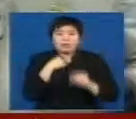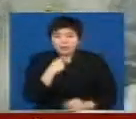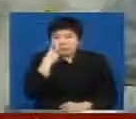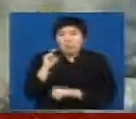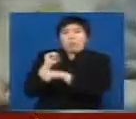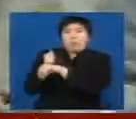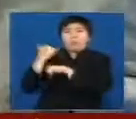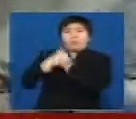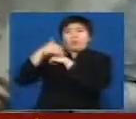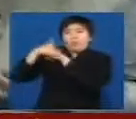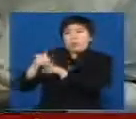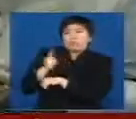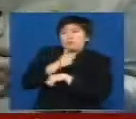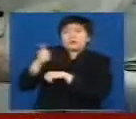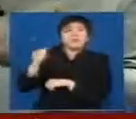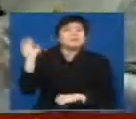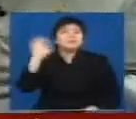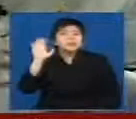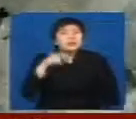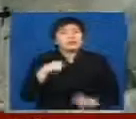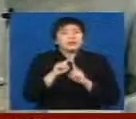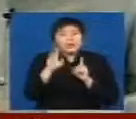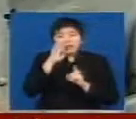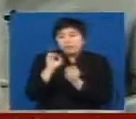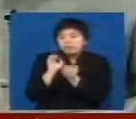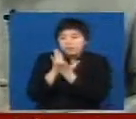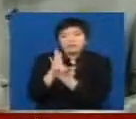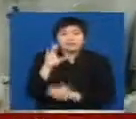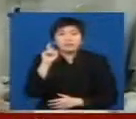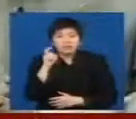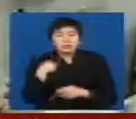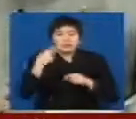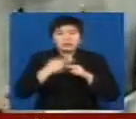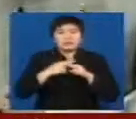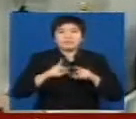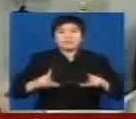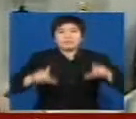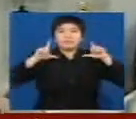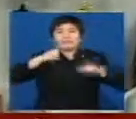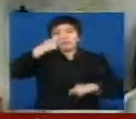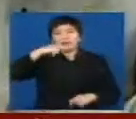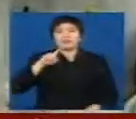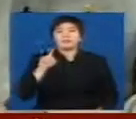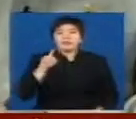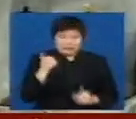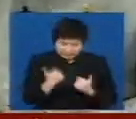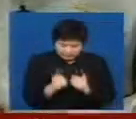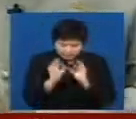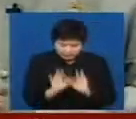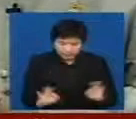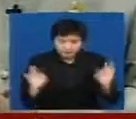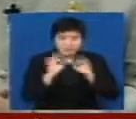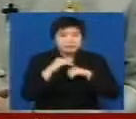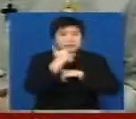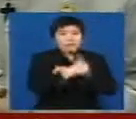ผู้นำต่างประเทศดีของไทยไม่ใช่อย่างนั้นนะแต่เป็นเรื่องว่าถ้าเกิดอะไรขึ้นแล้วเนี่ยชื่อเสียงประเทศมันจะเสียหายมากเพราะอันนี้เป็นเรื่องสำคัญทุกประเ